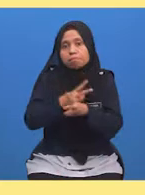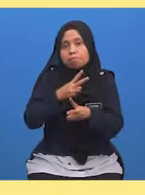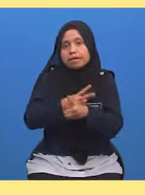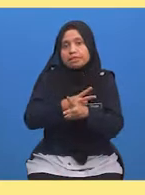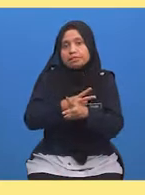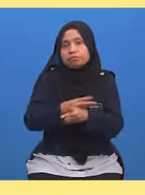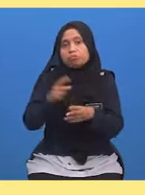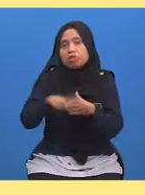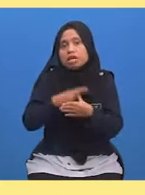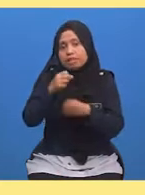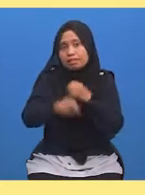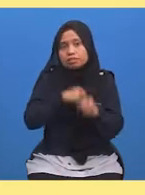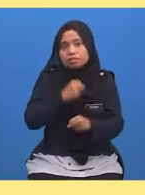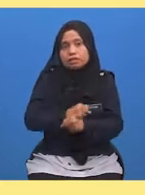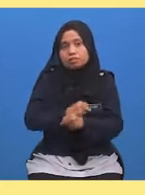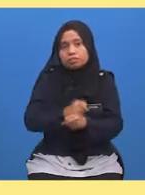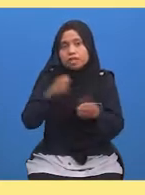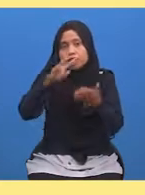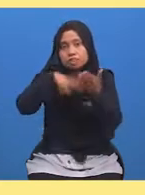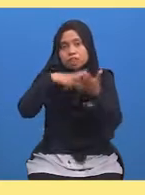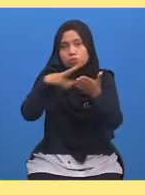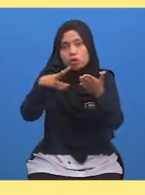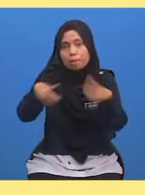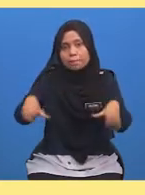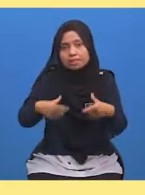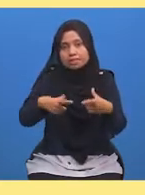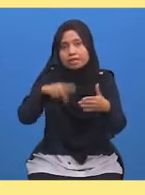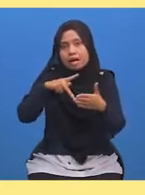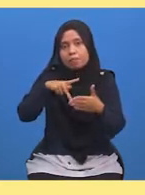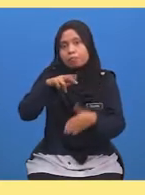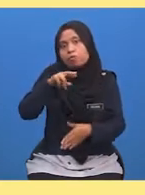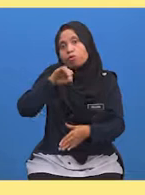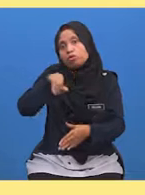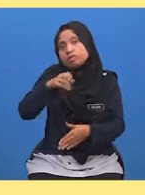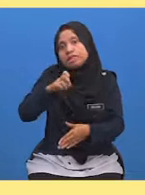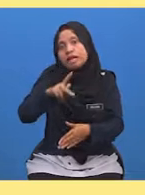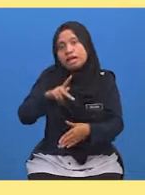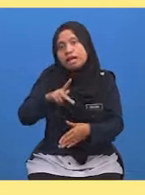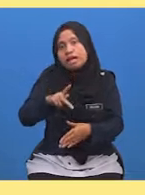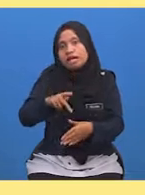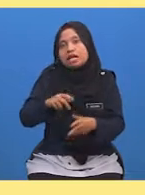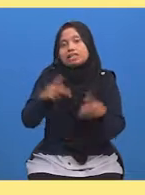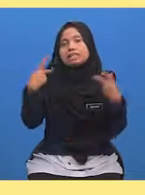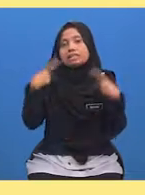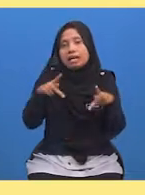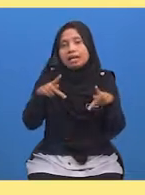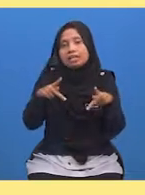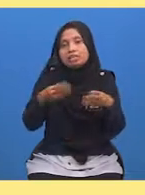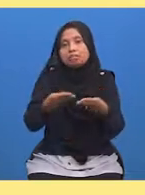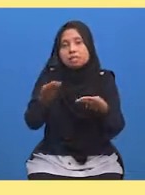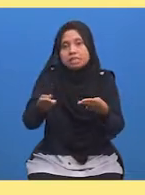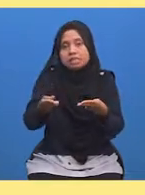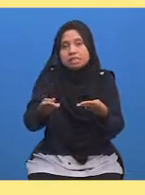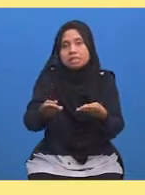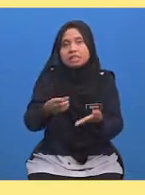atau tahunan, jadual pelaksanaan projek, permis perniagaan dibeli,